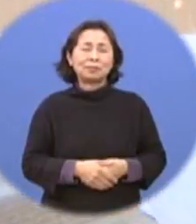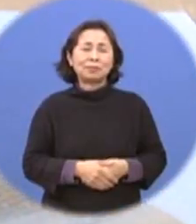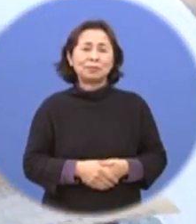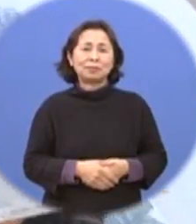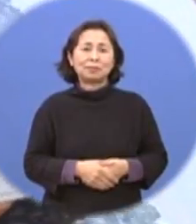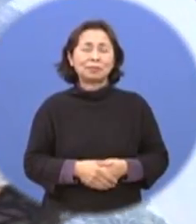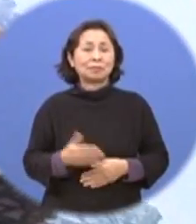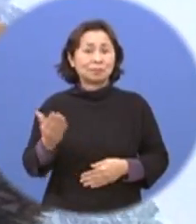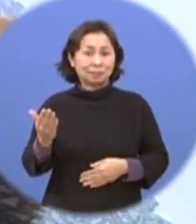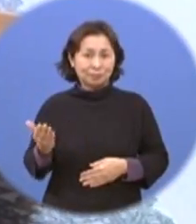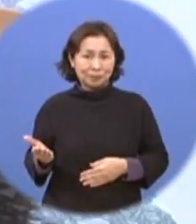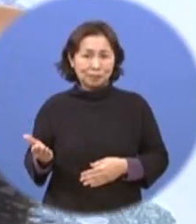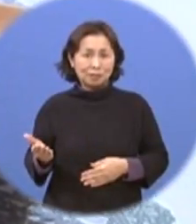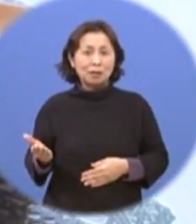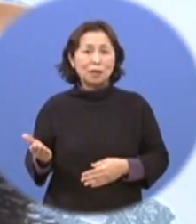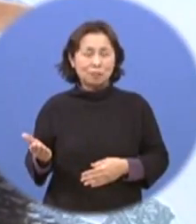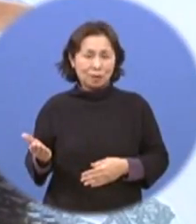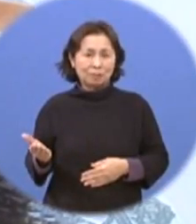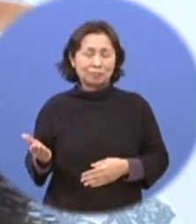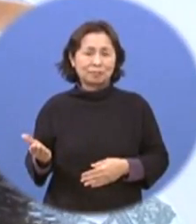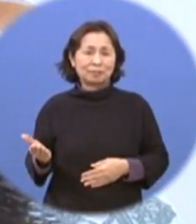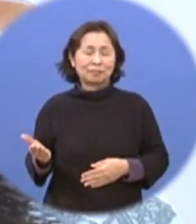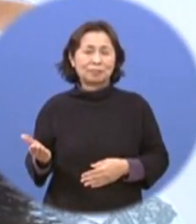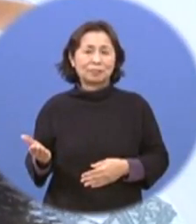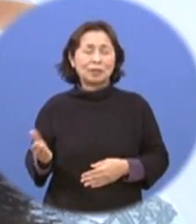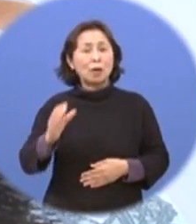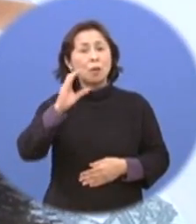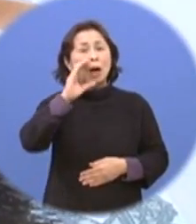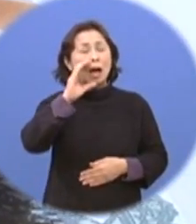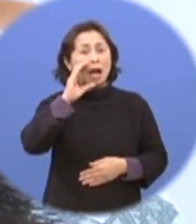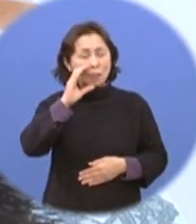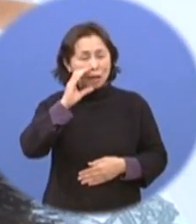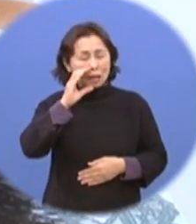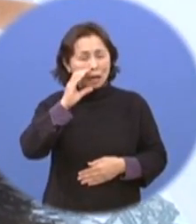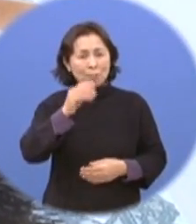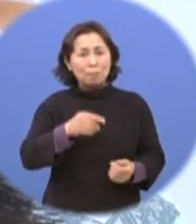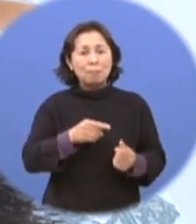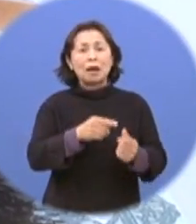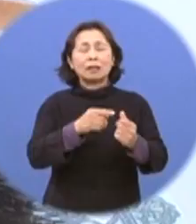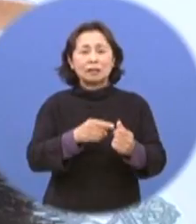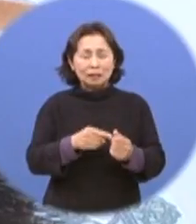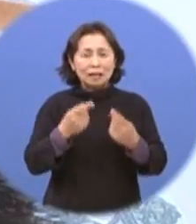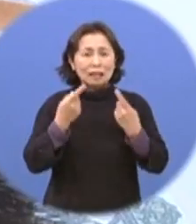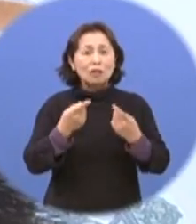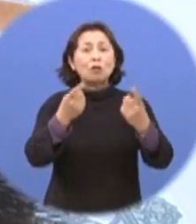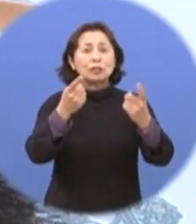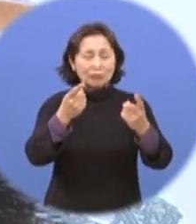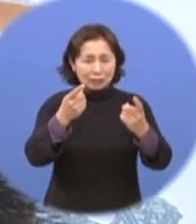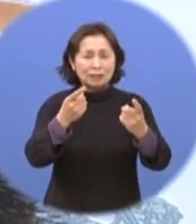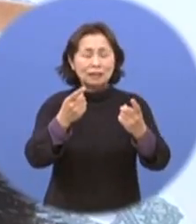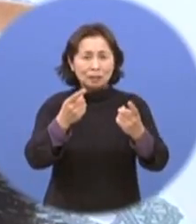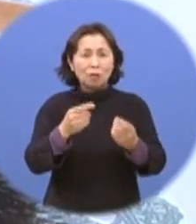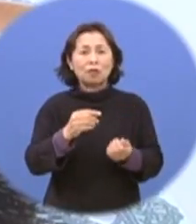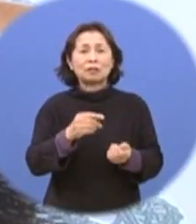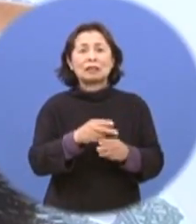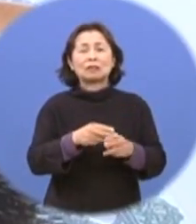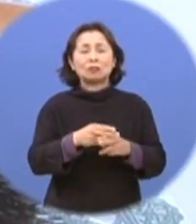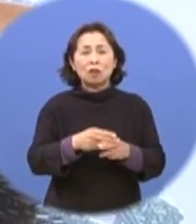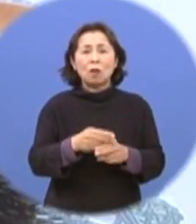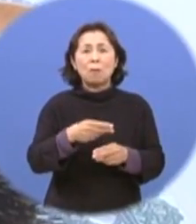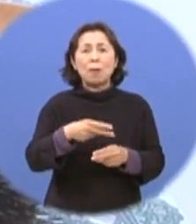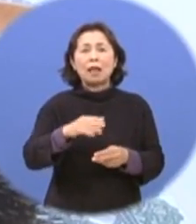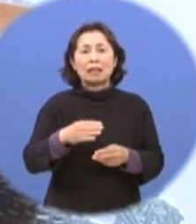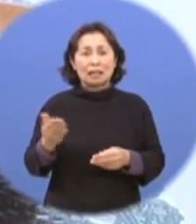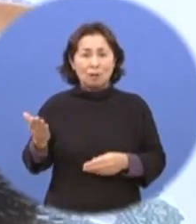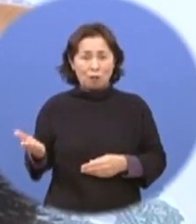紹介する子米メニューは義州産イノシシ肉のパティー和歌山県産山椒ソースハンバーガー